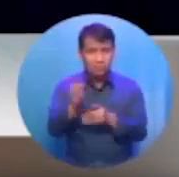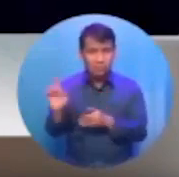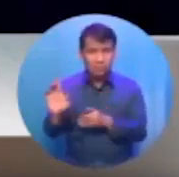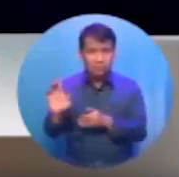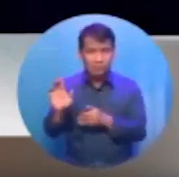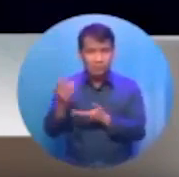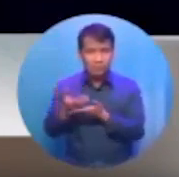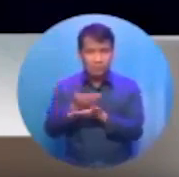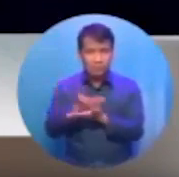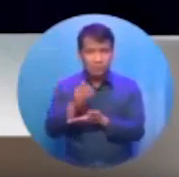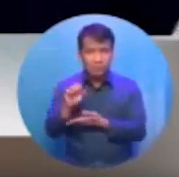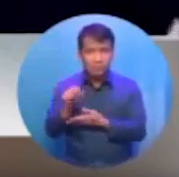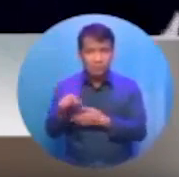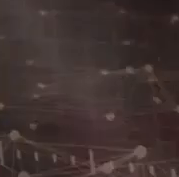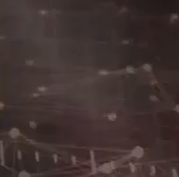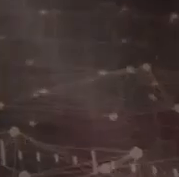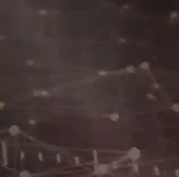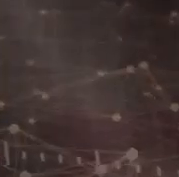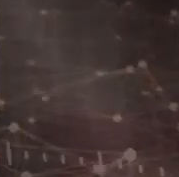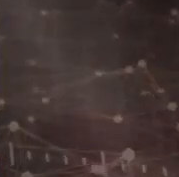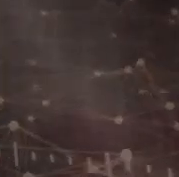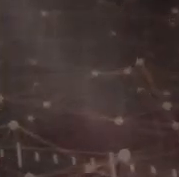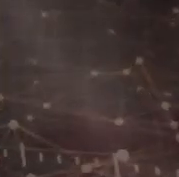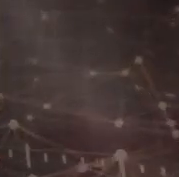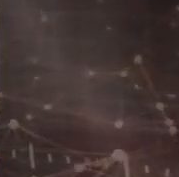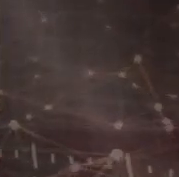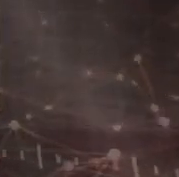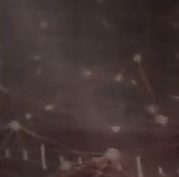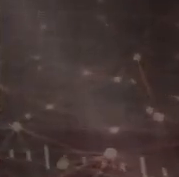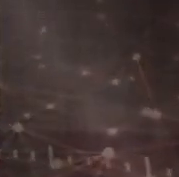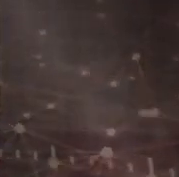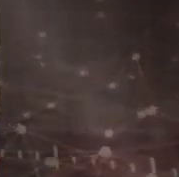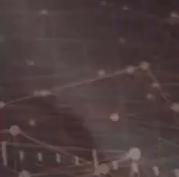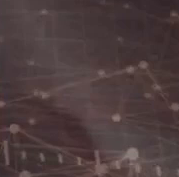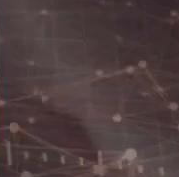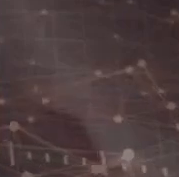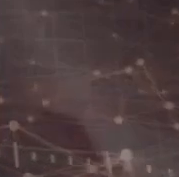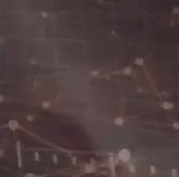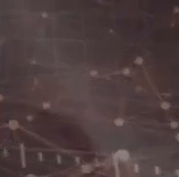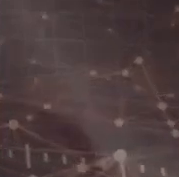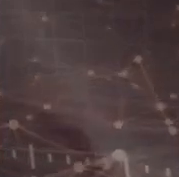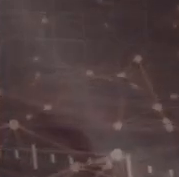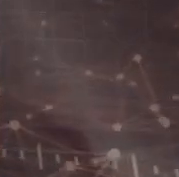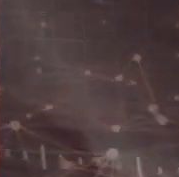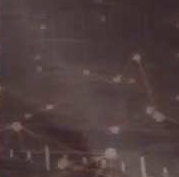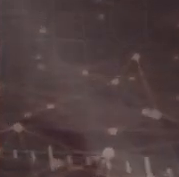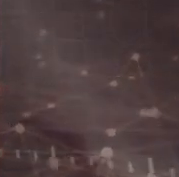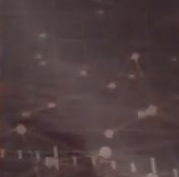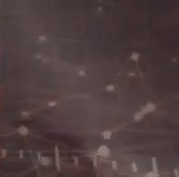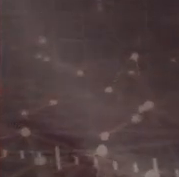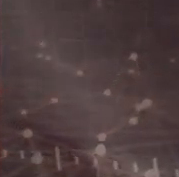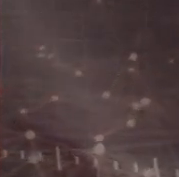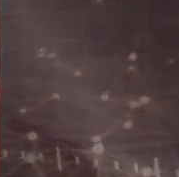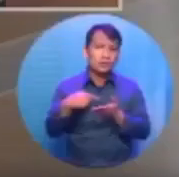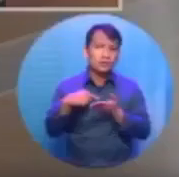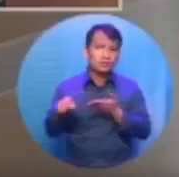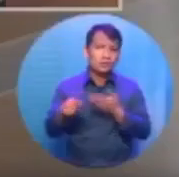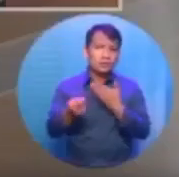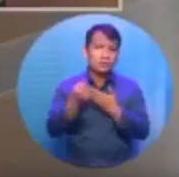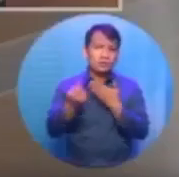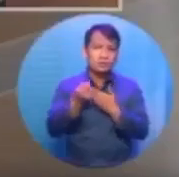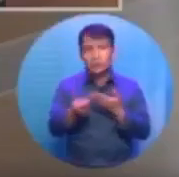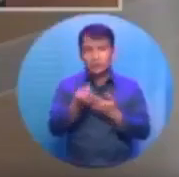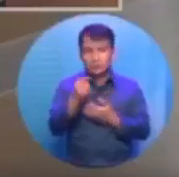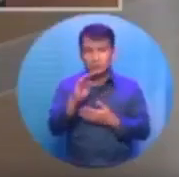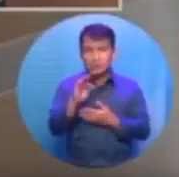na yung kaso. For the meantime, kausapin natin si Jeffrey, itong si Mister, ano? Nakapagpiansa ba ito sila, ma'am? Yes po, sir.